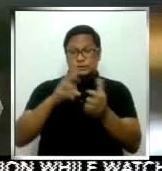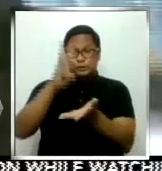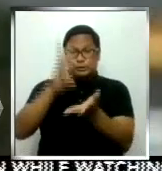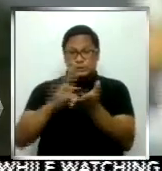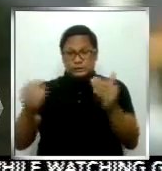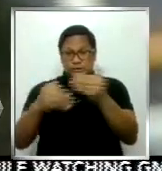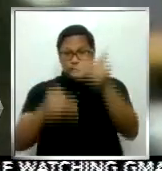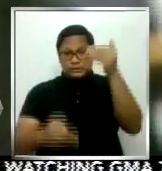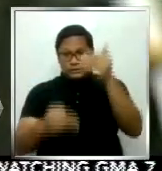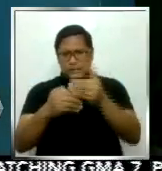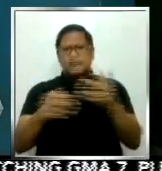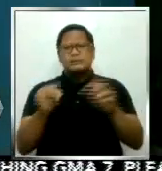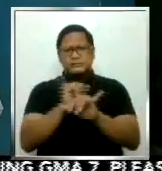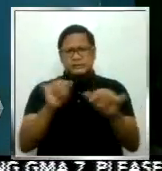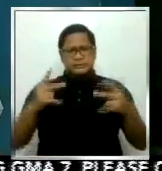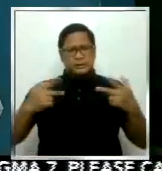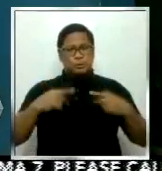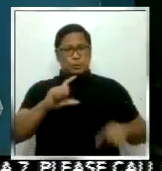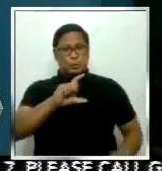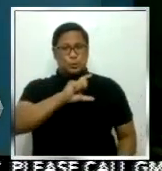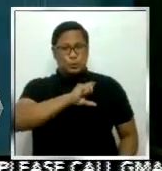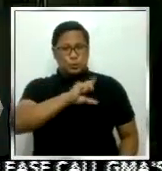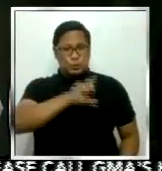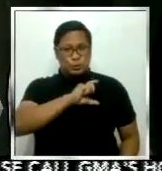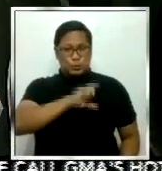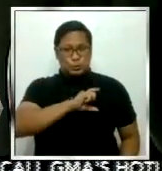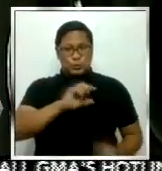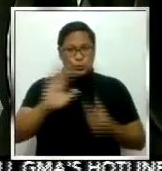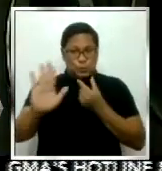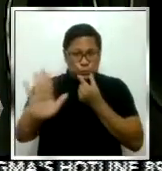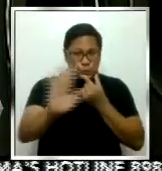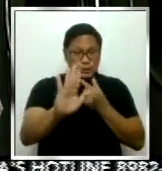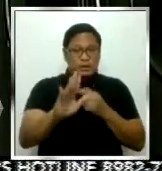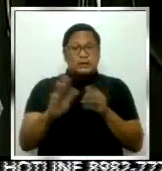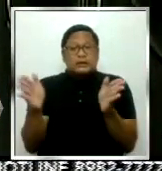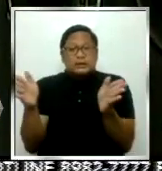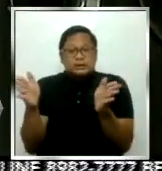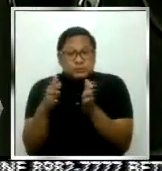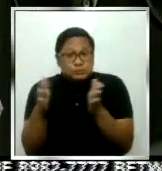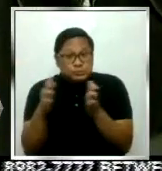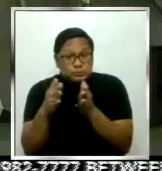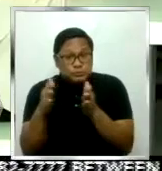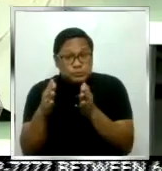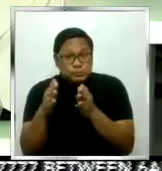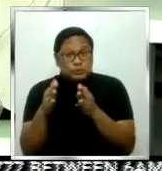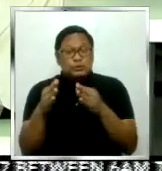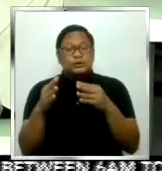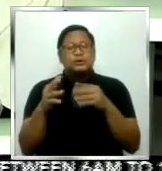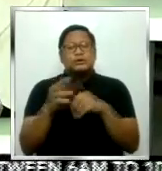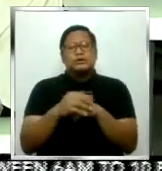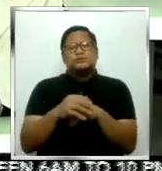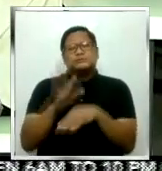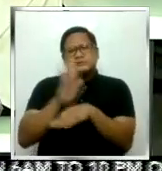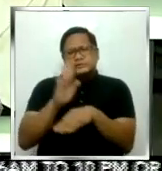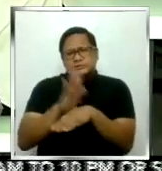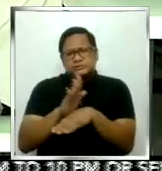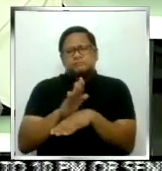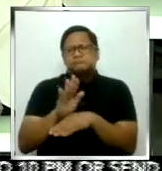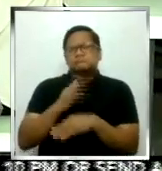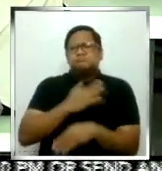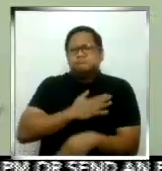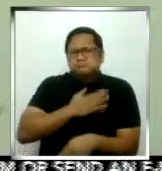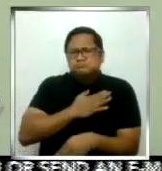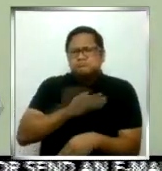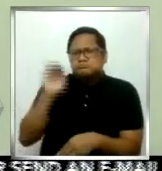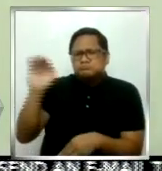na nakaistasyon sa checkpoints. Ang maliliit na negosyong nandito sa apat na apektadong kalsada, nakikiusap sa lokal na pamahalaan. Baka